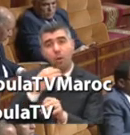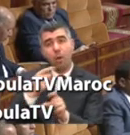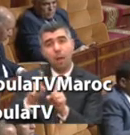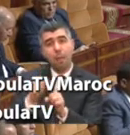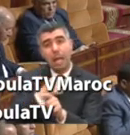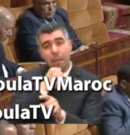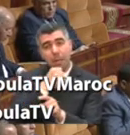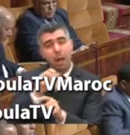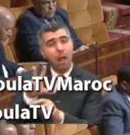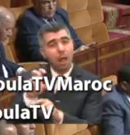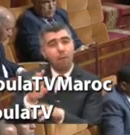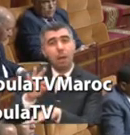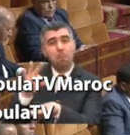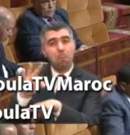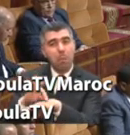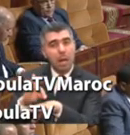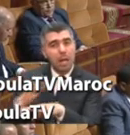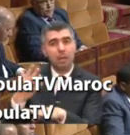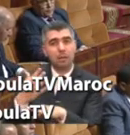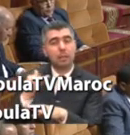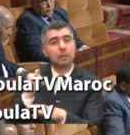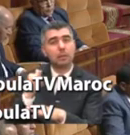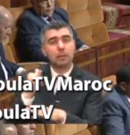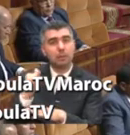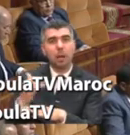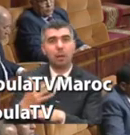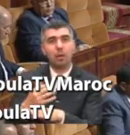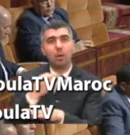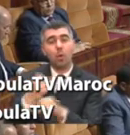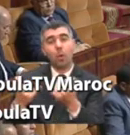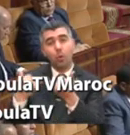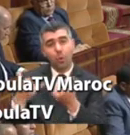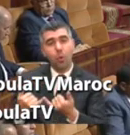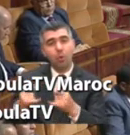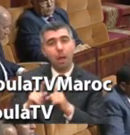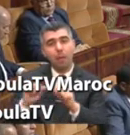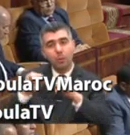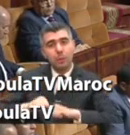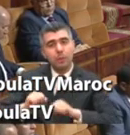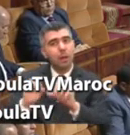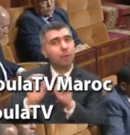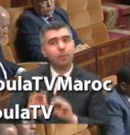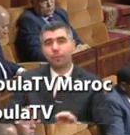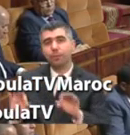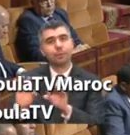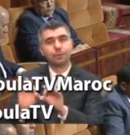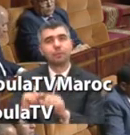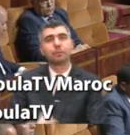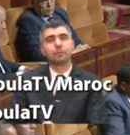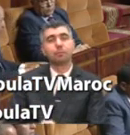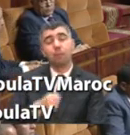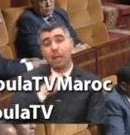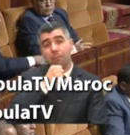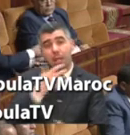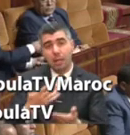الشيخوخة كتجي لهاد المسنين، وحنا اليوم عاجزين باش نلبيو الطلبات ديالهم. المسنون